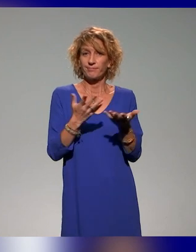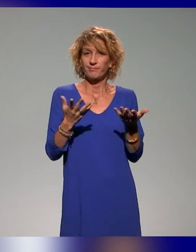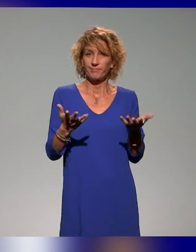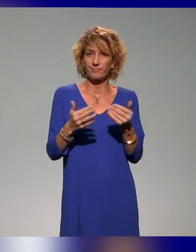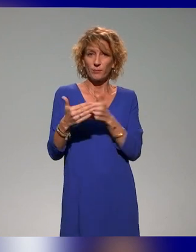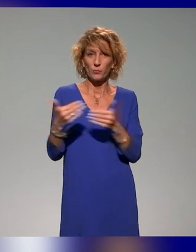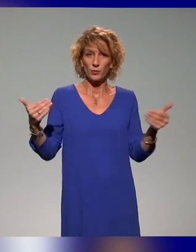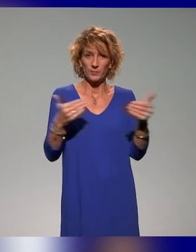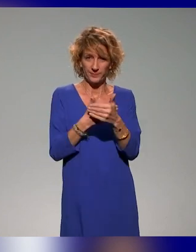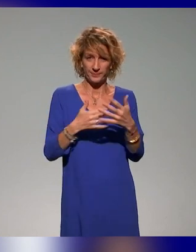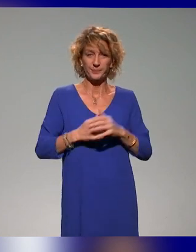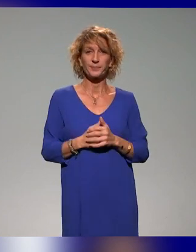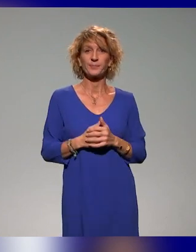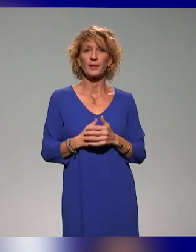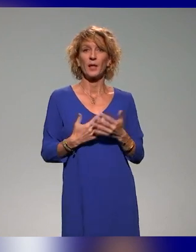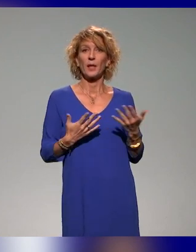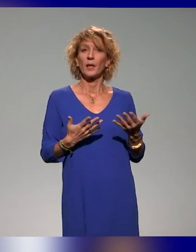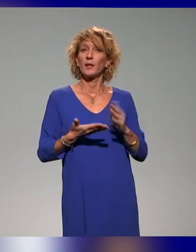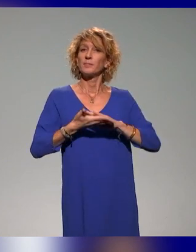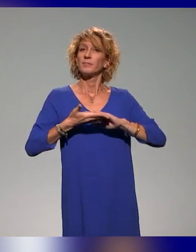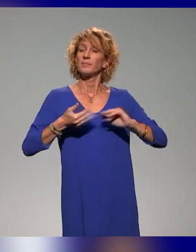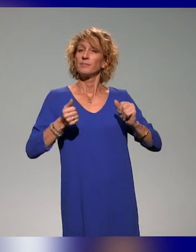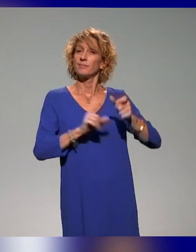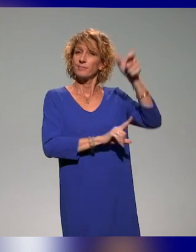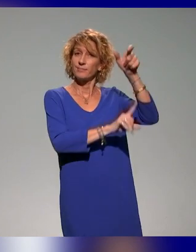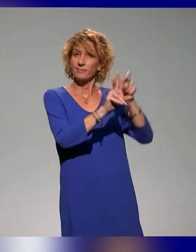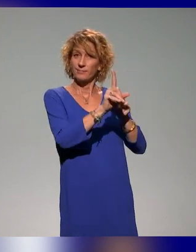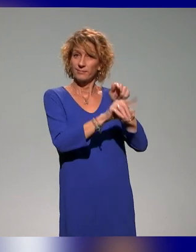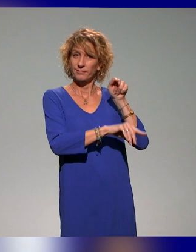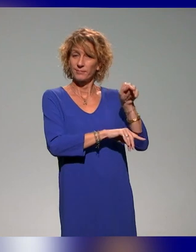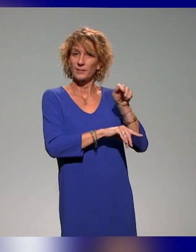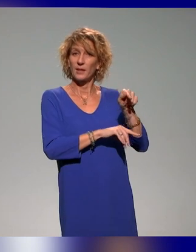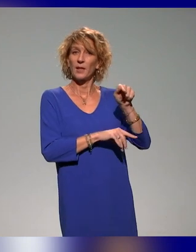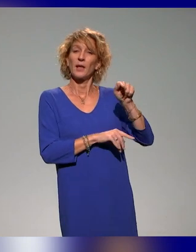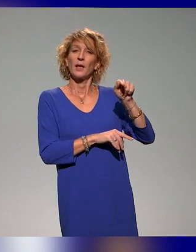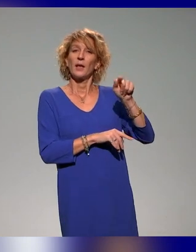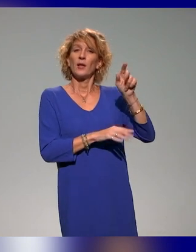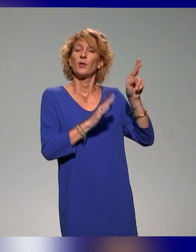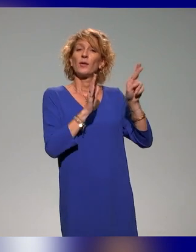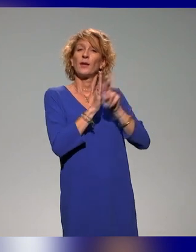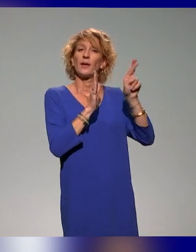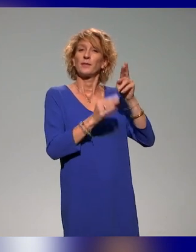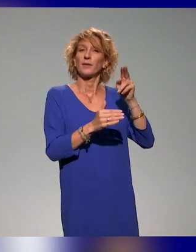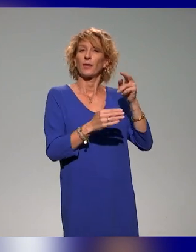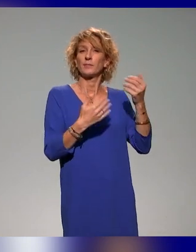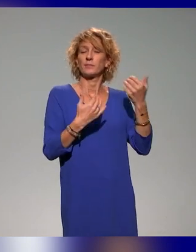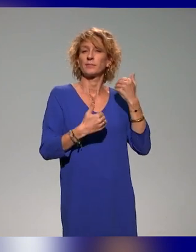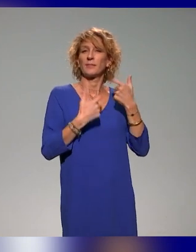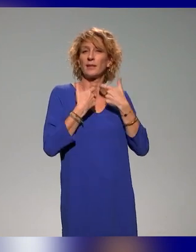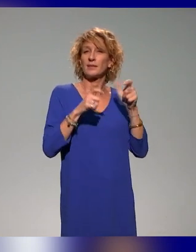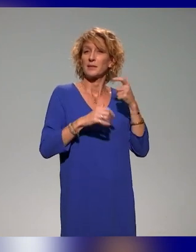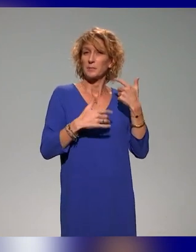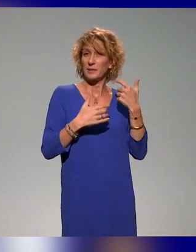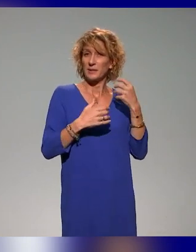Moodle. Et là, je passe la main du coup à Angie Guercher, référent accessibilité numérique à l'Université